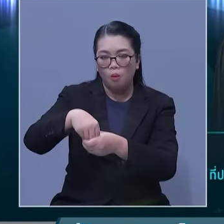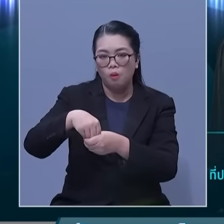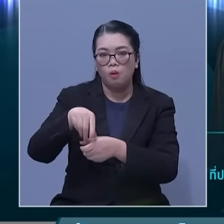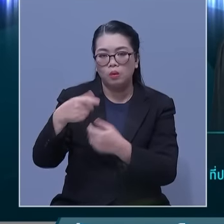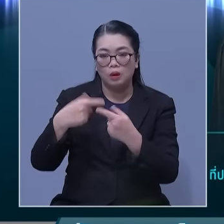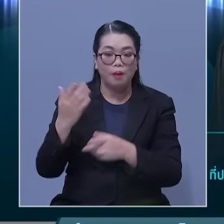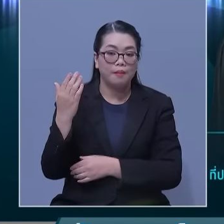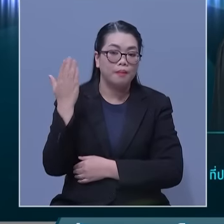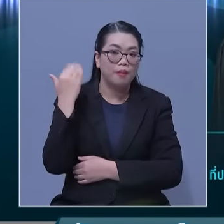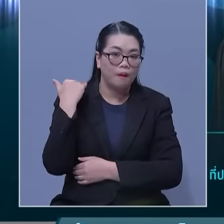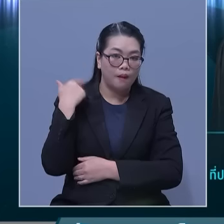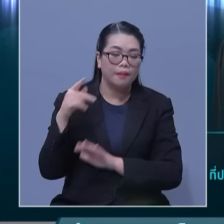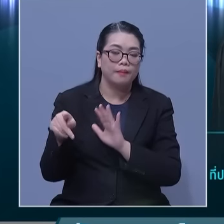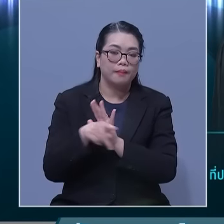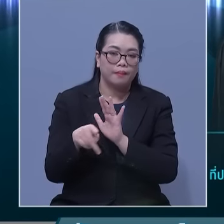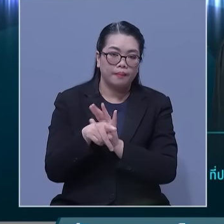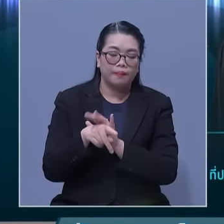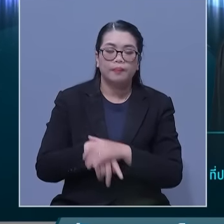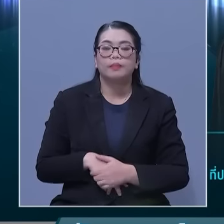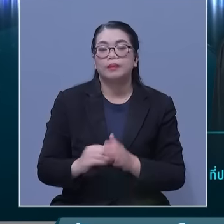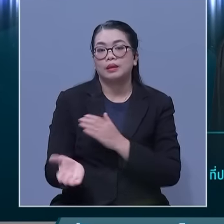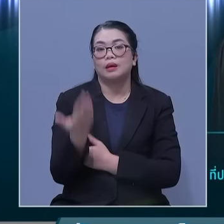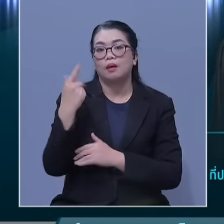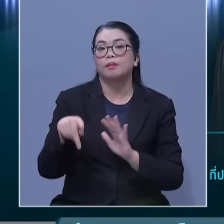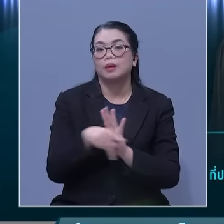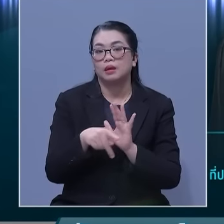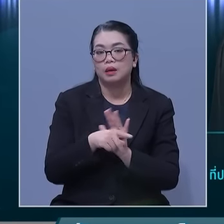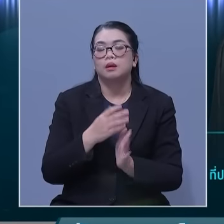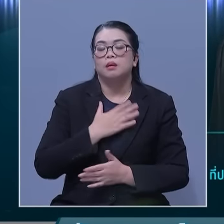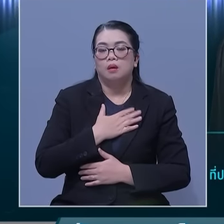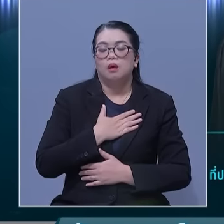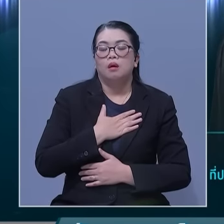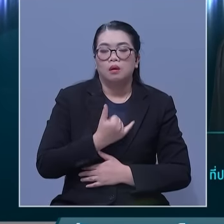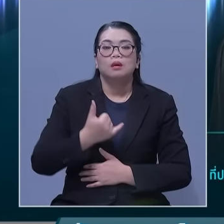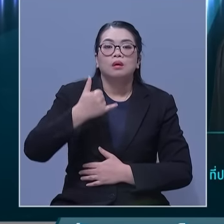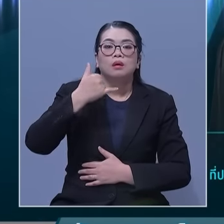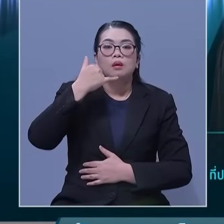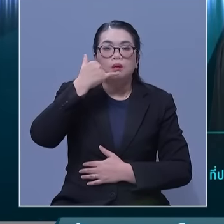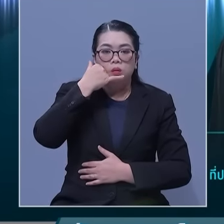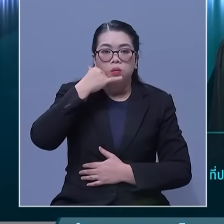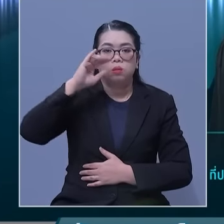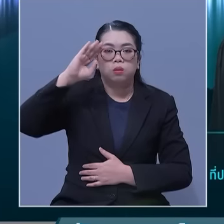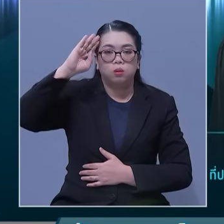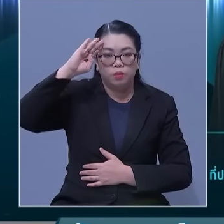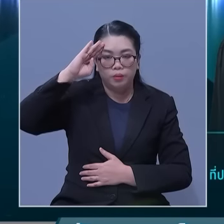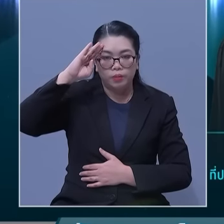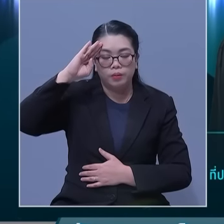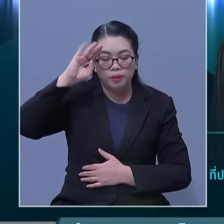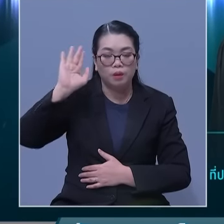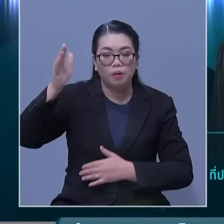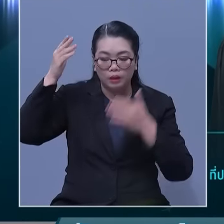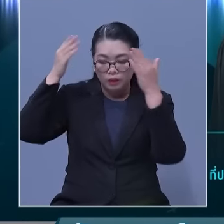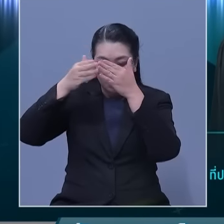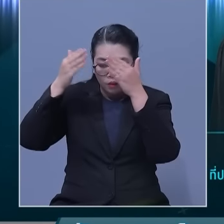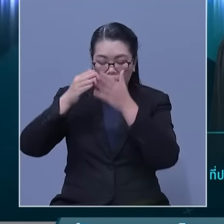นี้นะครับวันพฤหัสบดีใช่มั้ยครับเเช้าพฤหัสบดีผมก็ได้รับโทรศัพท์จากท่านนายพลตำรวจเอ่อของโด